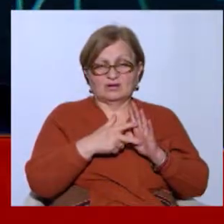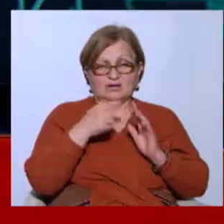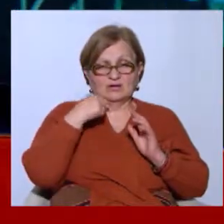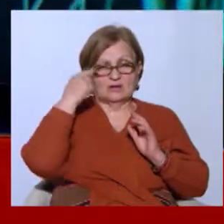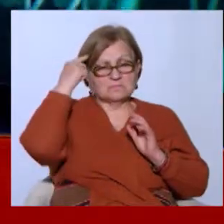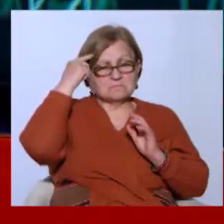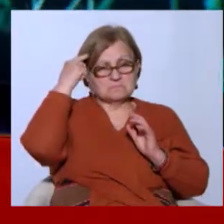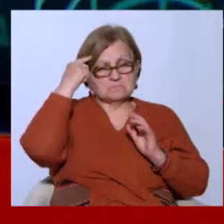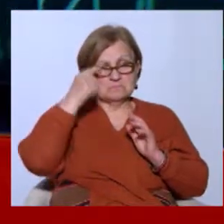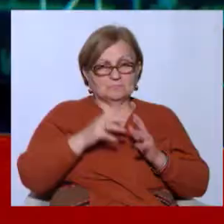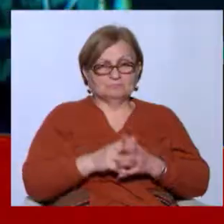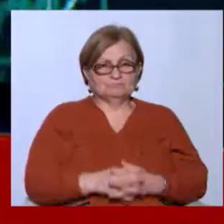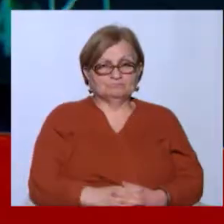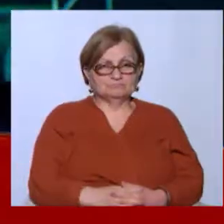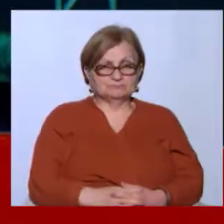დავიწყებ ფიქრს.